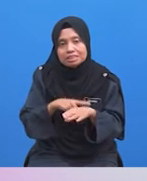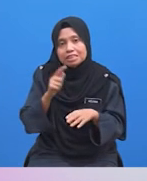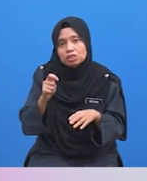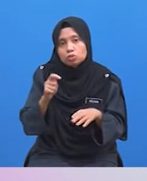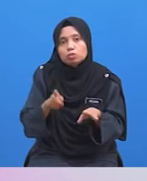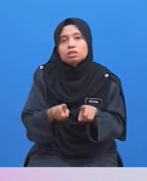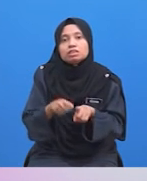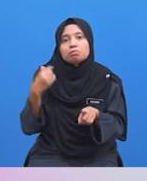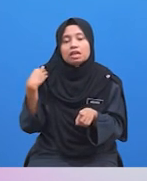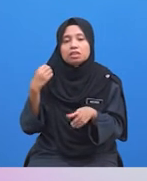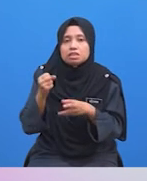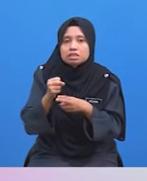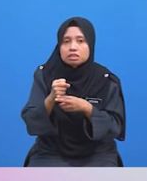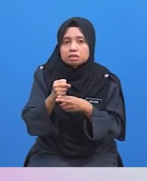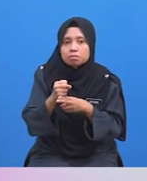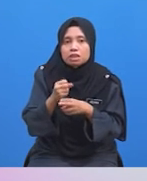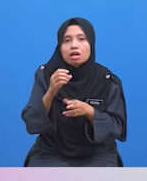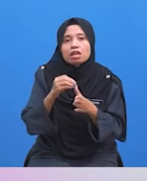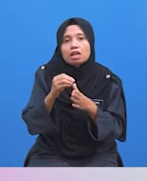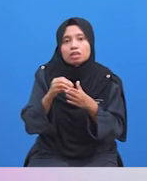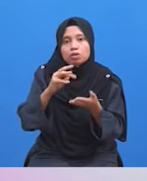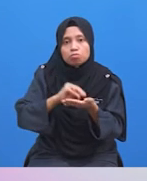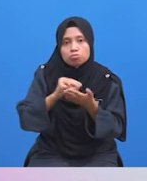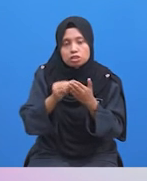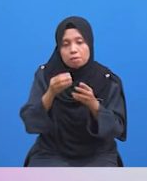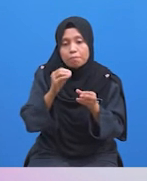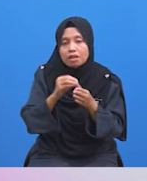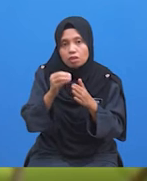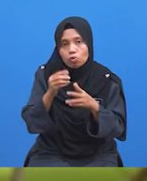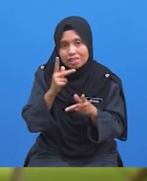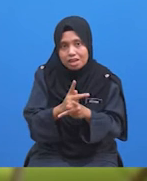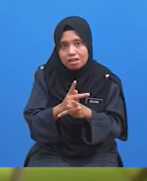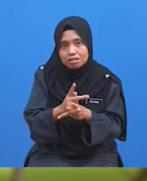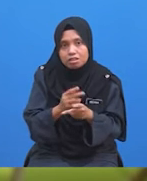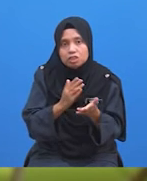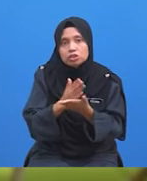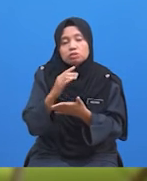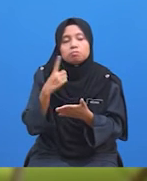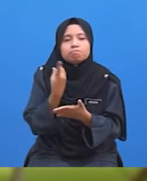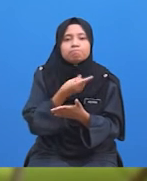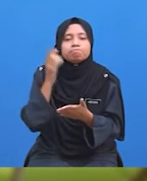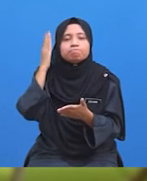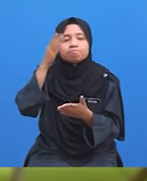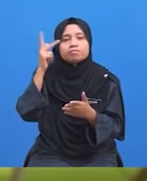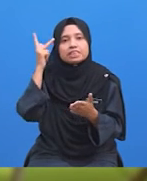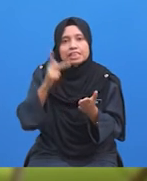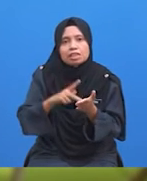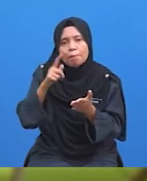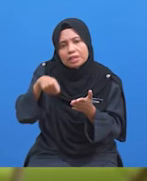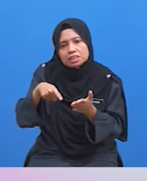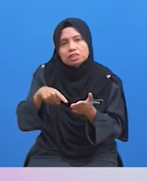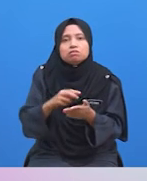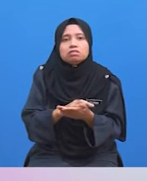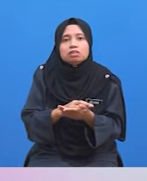tertentu sama ada sementara bermusim atau kekal strusnya kita akan mengenal pasti